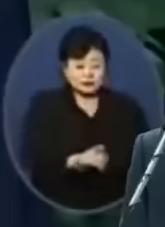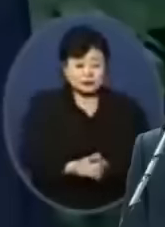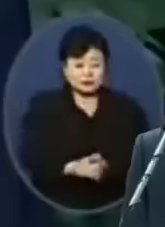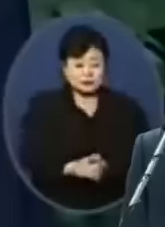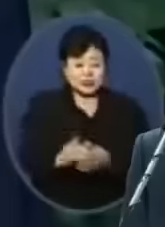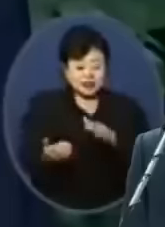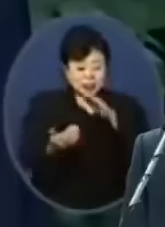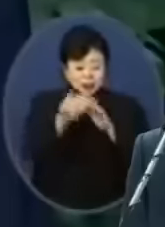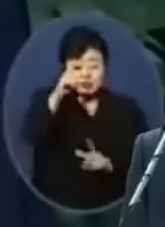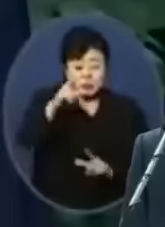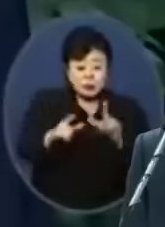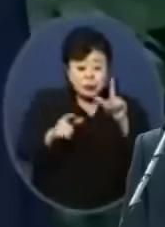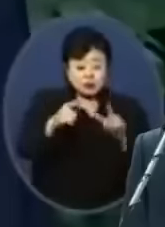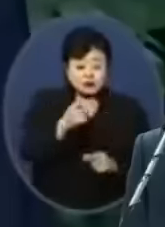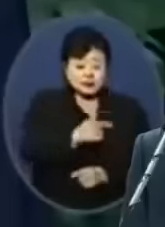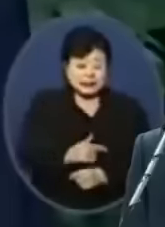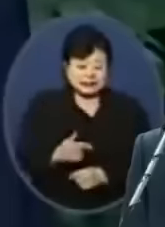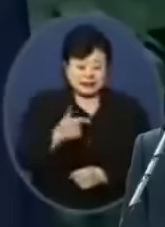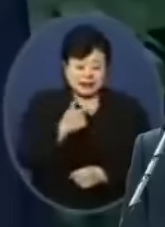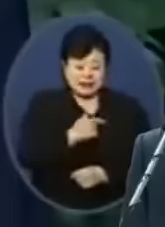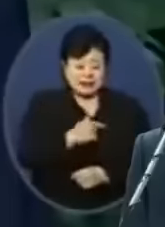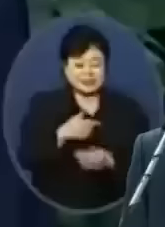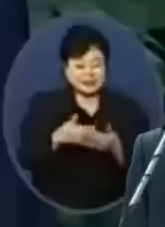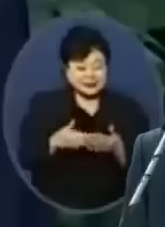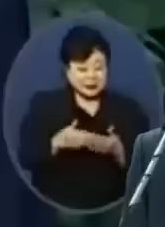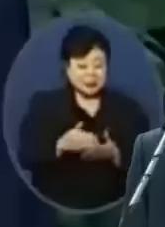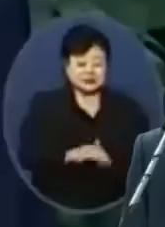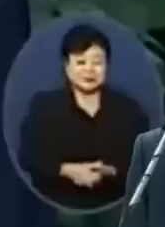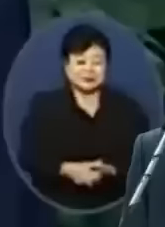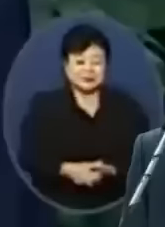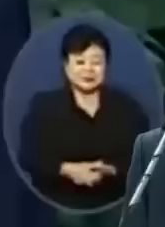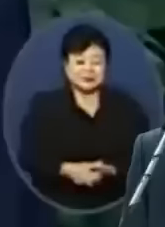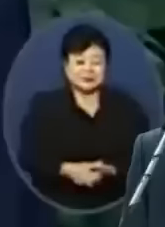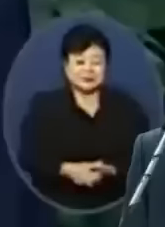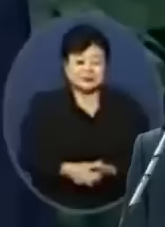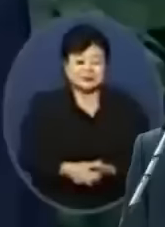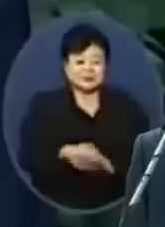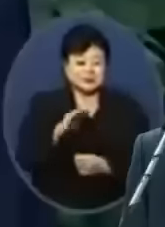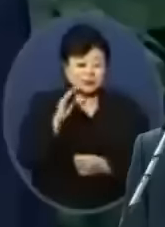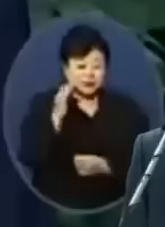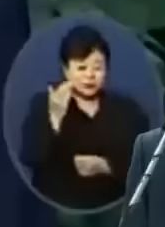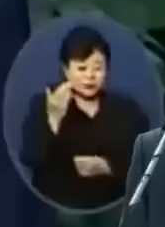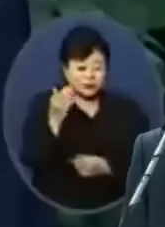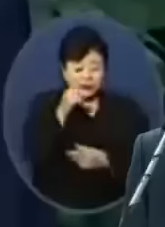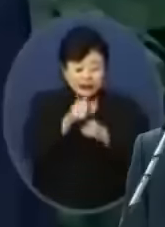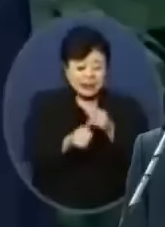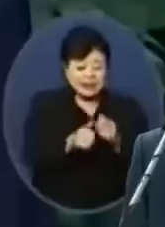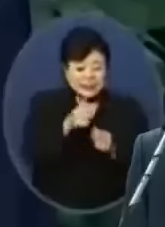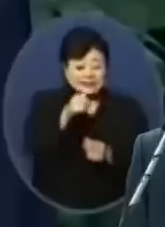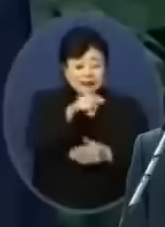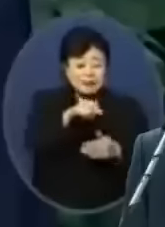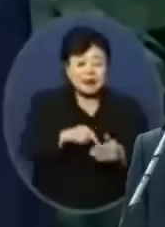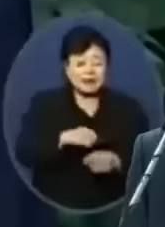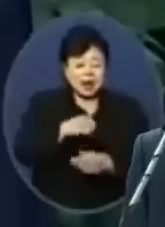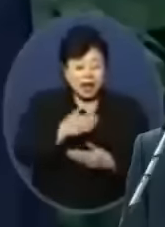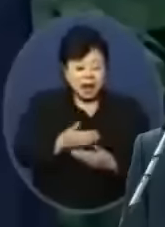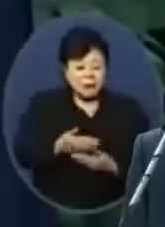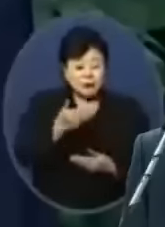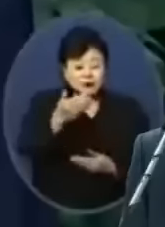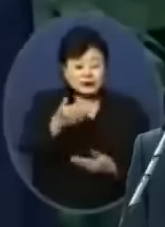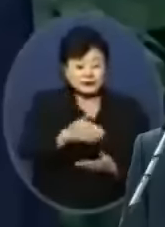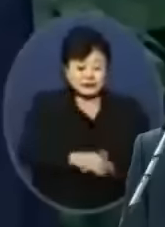그것이 이루어진 모습을 가슴속에 그리고 나가는 것이 하나님의 마음을 감동시키는